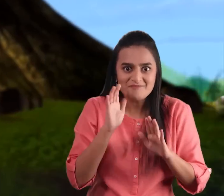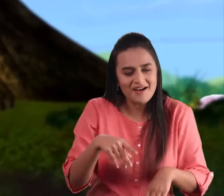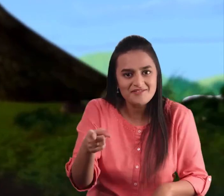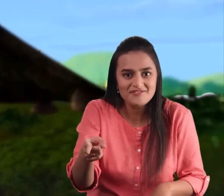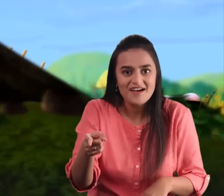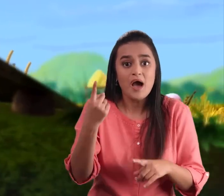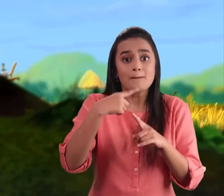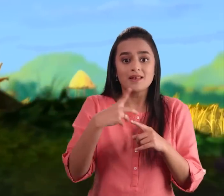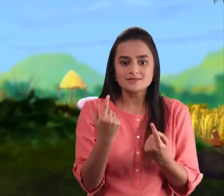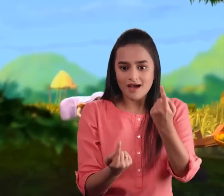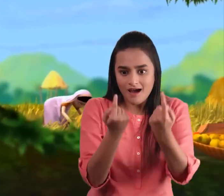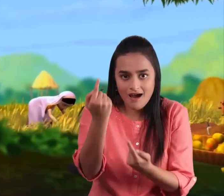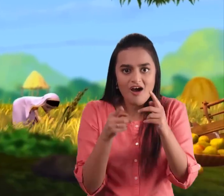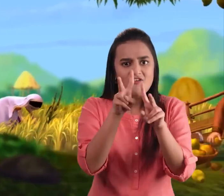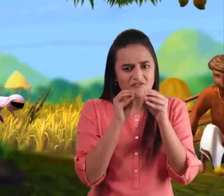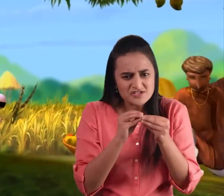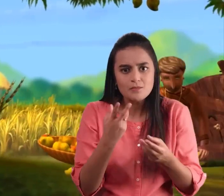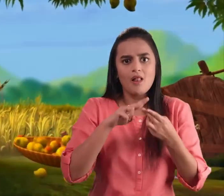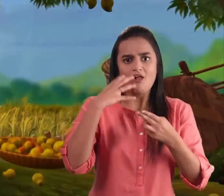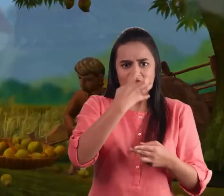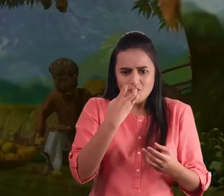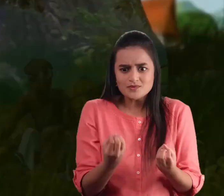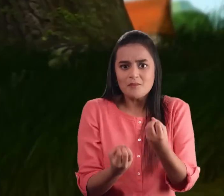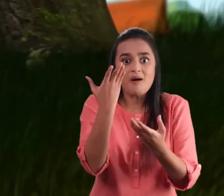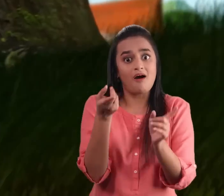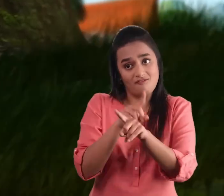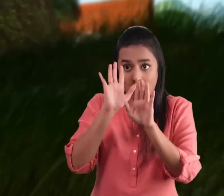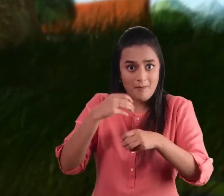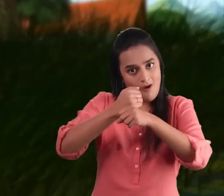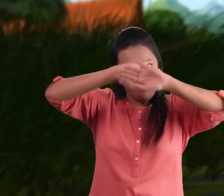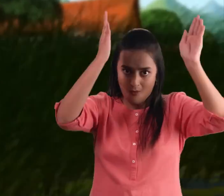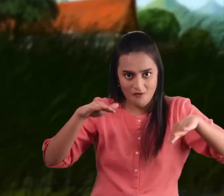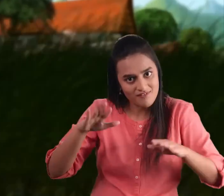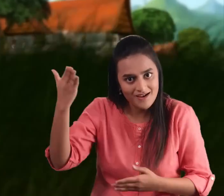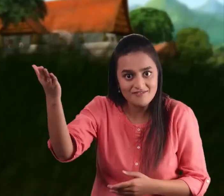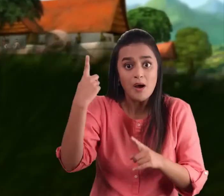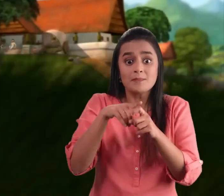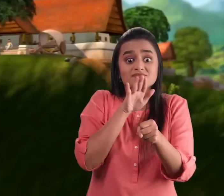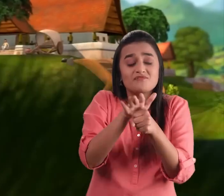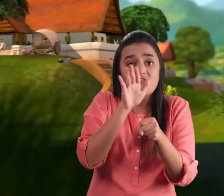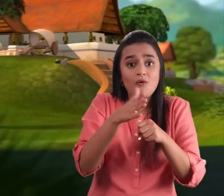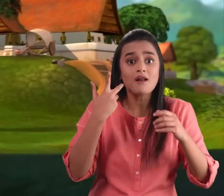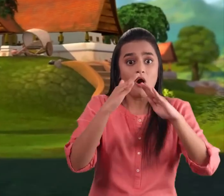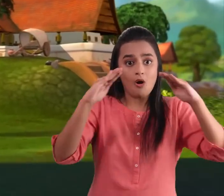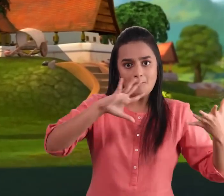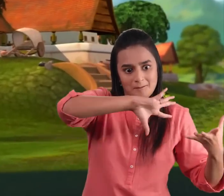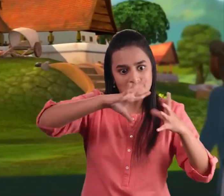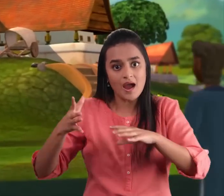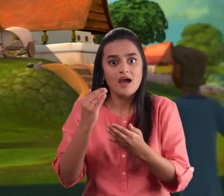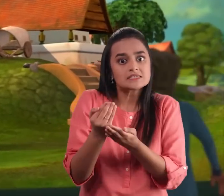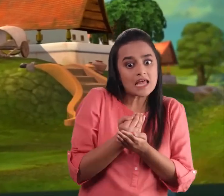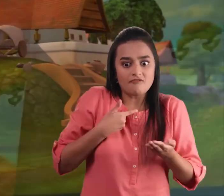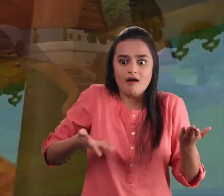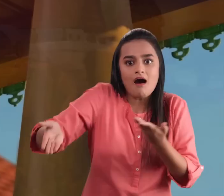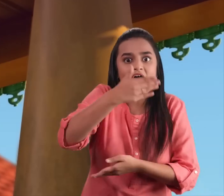इसके मैदानों में हमारी फसलें और फल उगते हैं। इसकी लकड़ी से बने घर हमें सुरक्षा देते